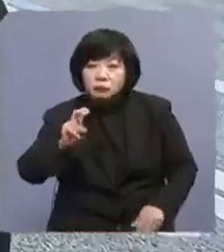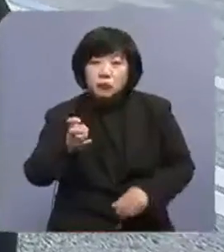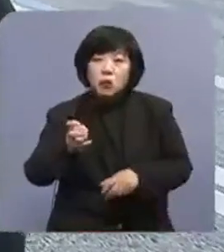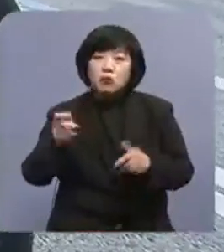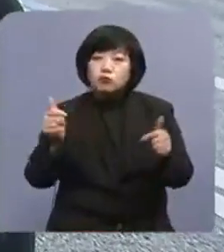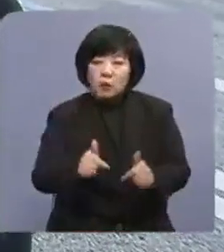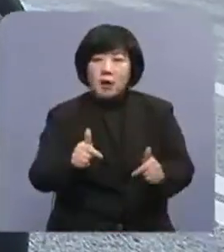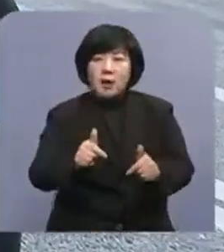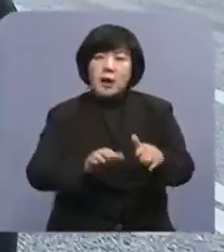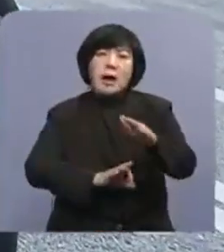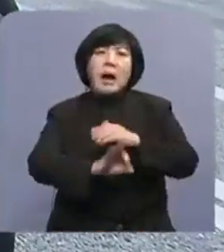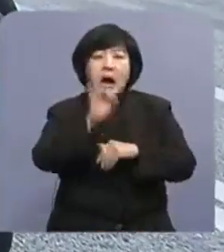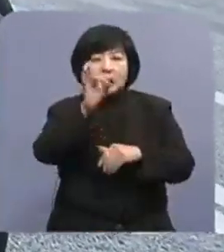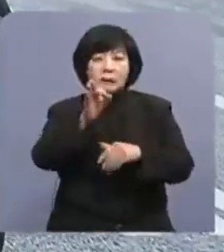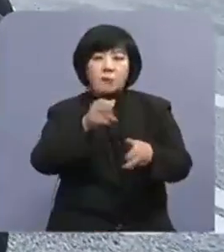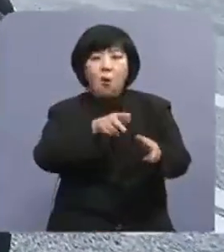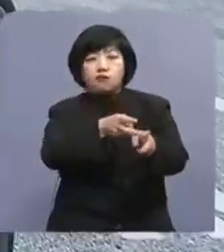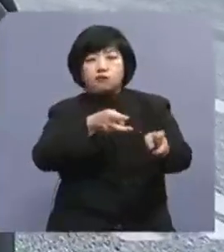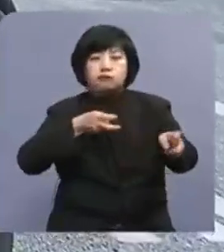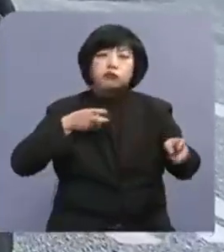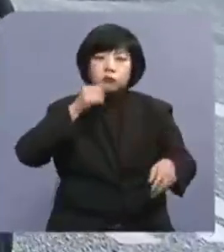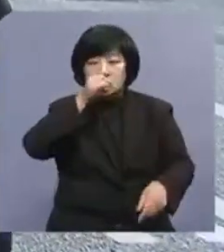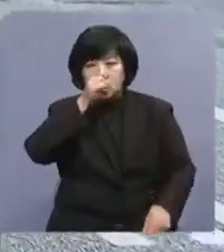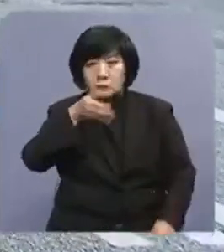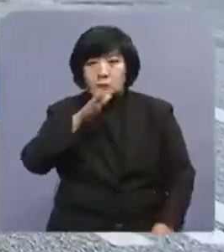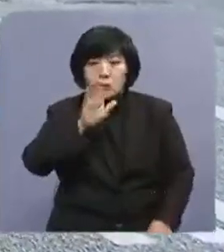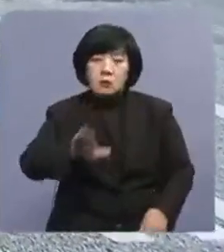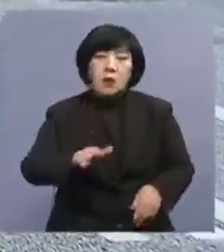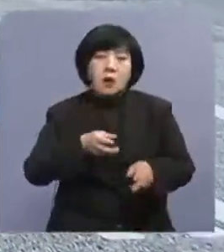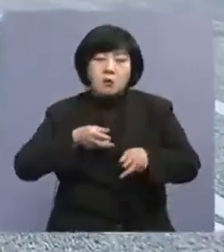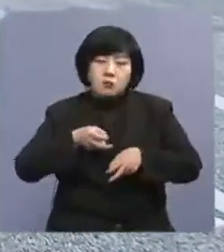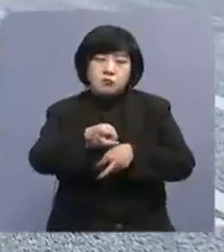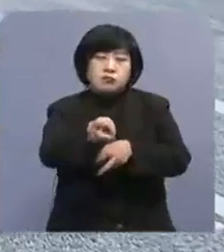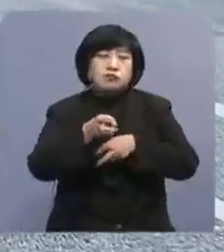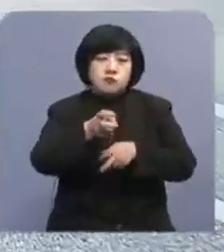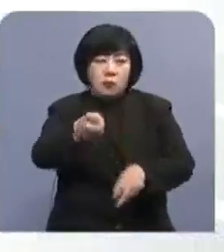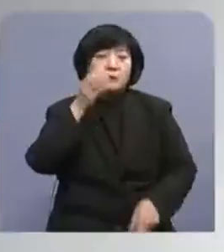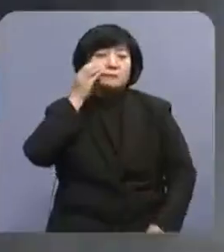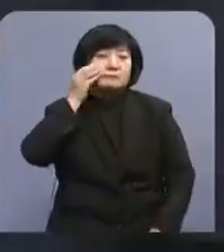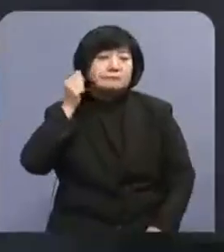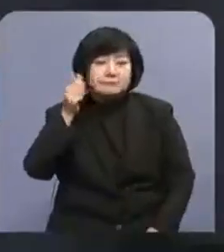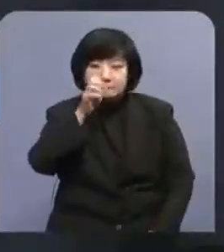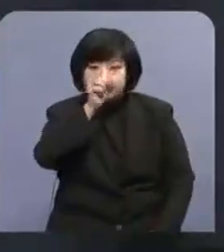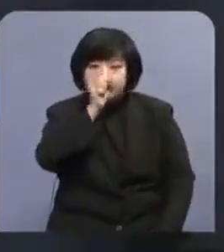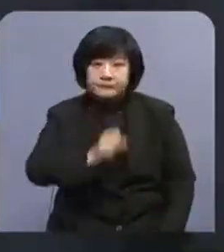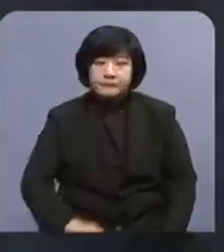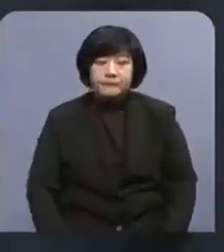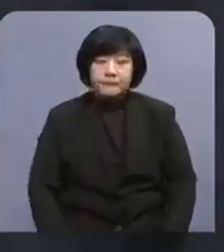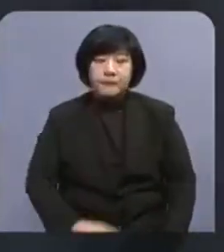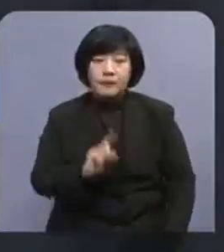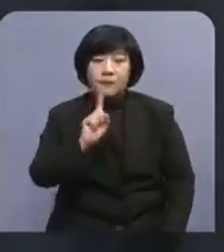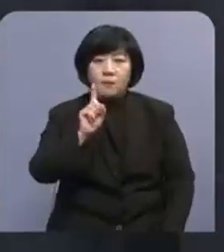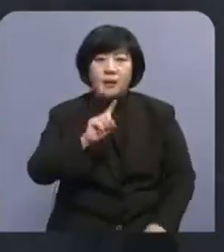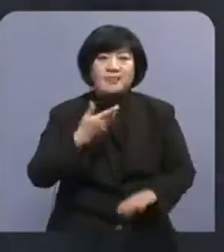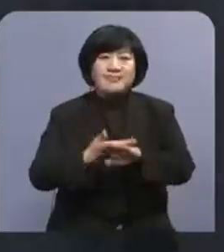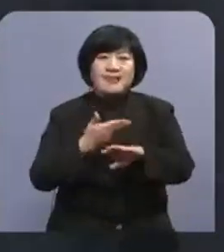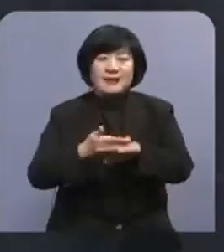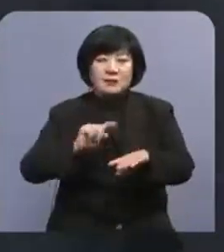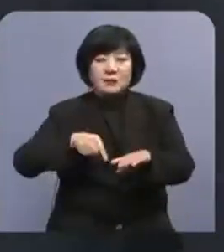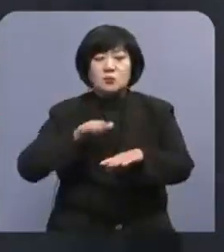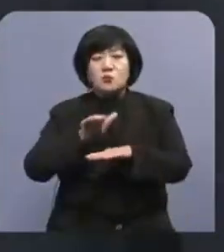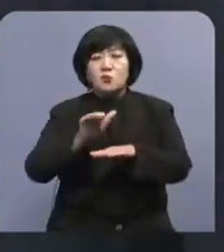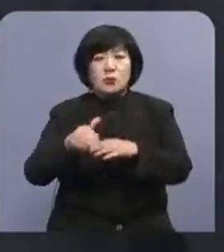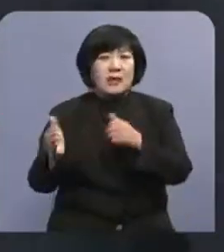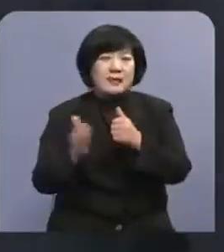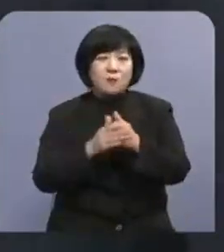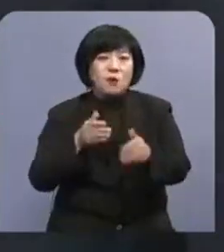아침 시간에는 차가 많이 막히는데 막히지 않고 바로 올 수 있어서 좋았습니다. 다른 승용차 때문에 막히는 게 없으니까는 뭐